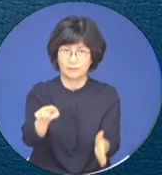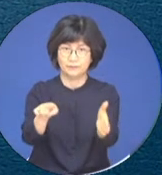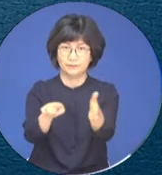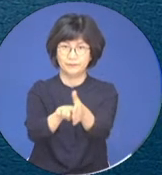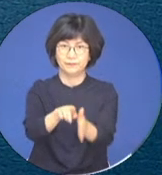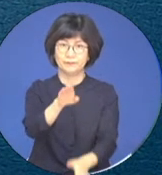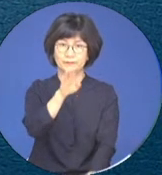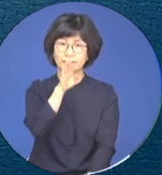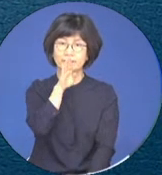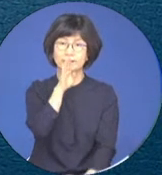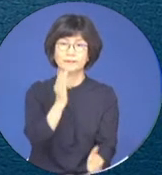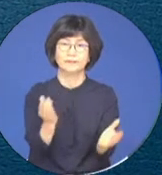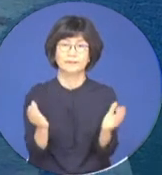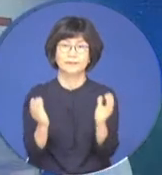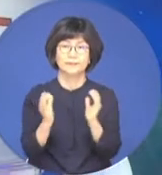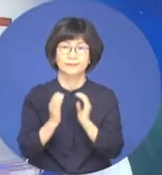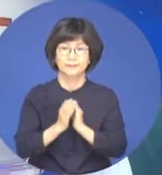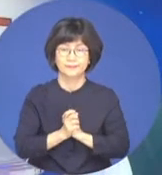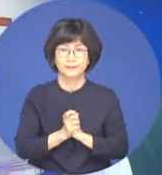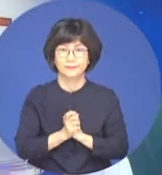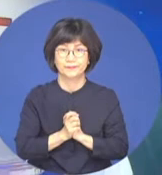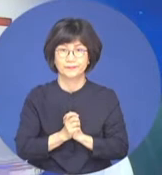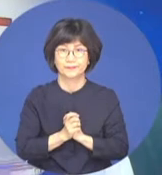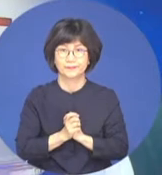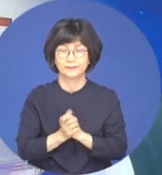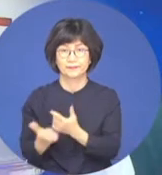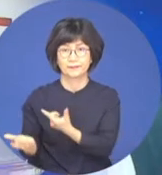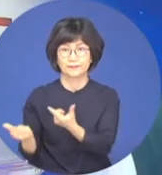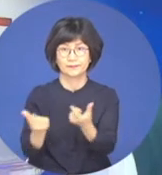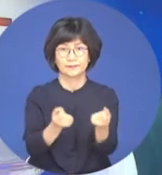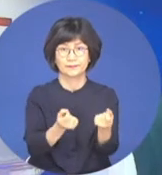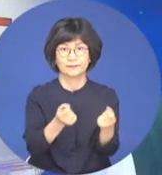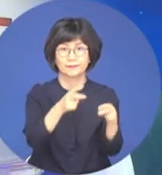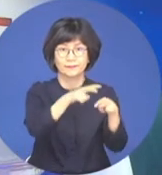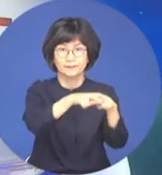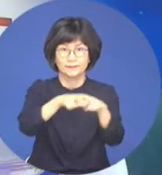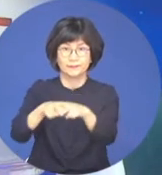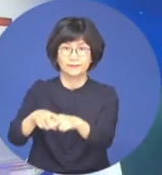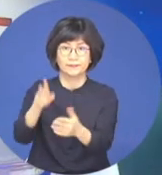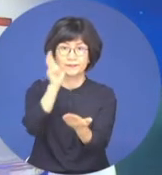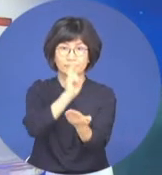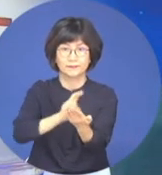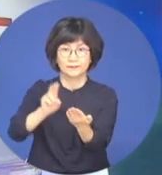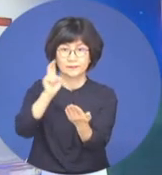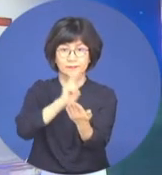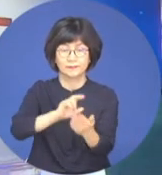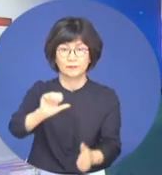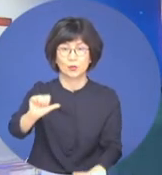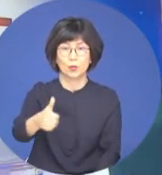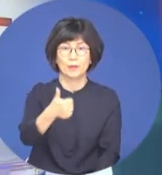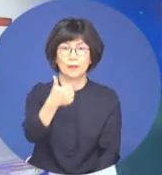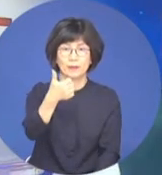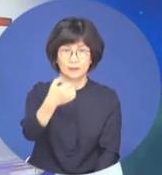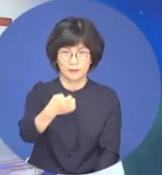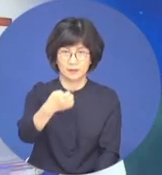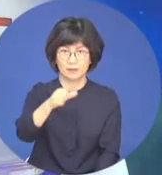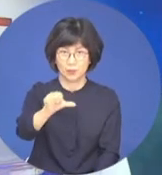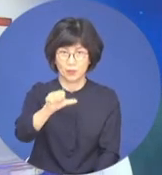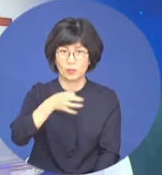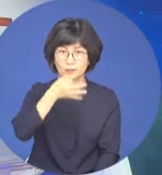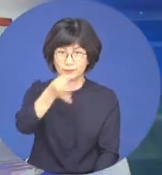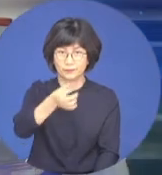믿사옵나이다. 아멘. 다 함께 자리에 앉으셔서 찬송가 545장 찬송